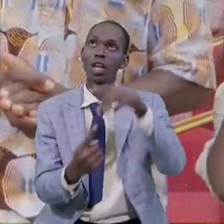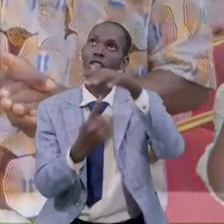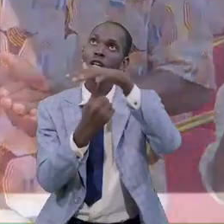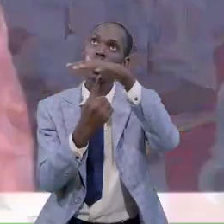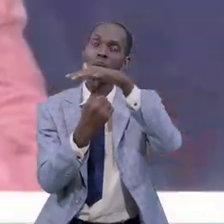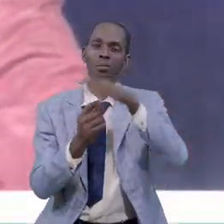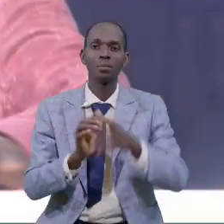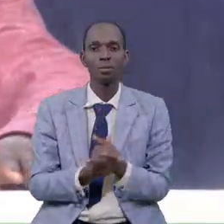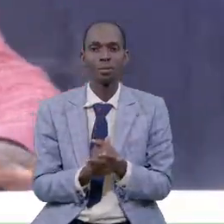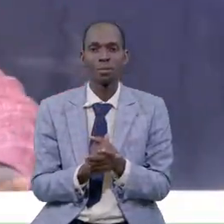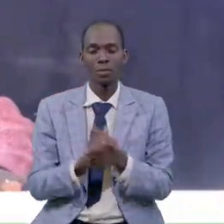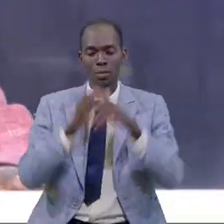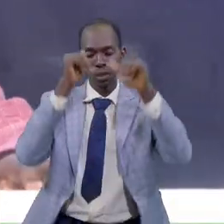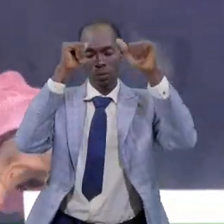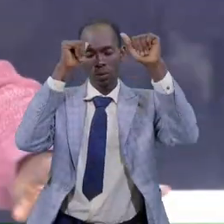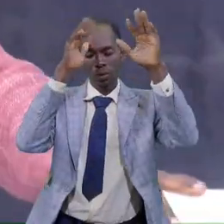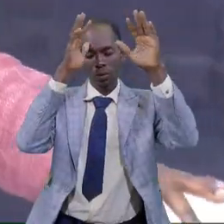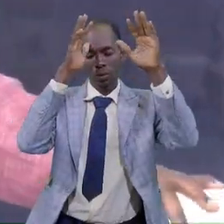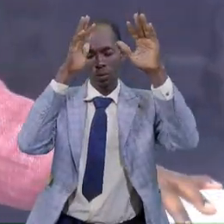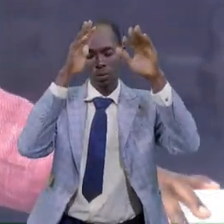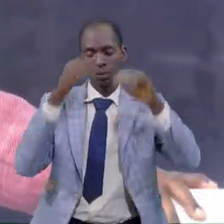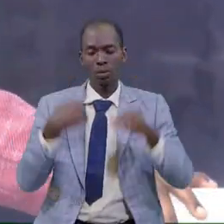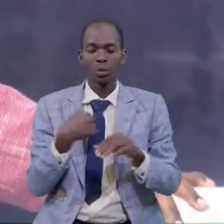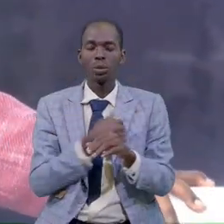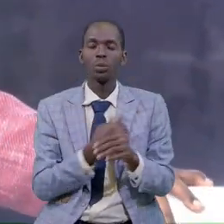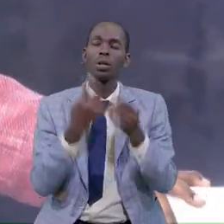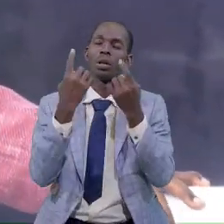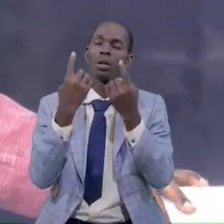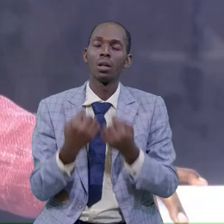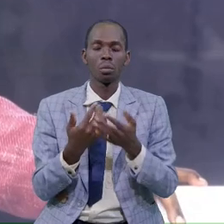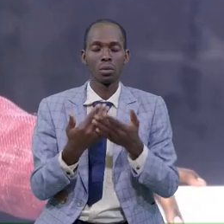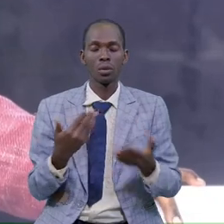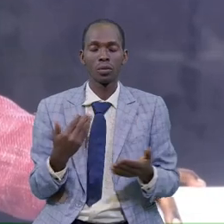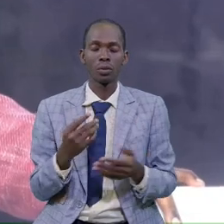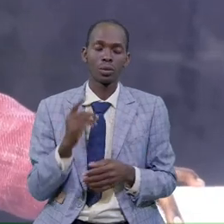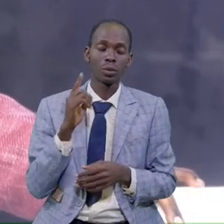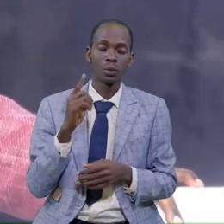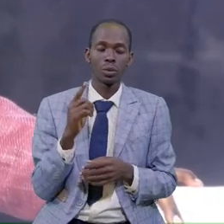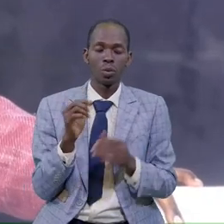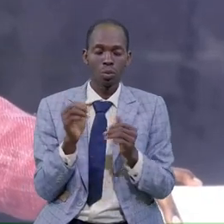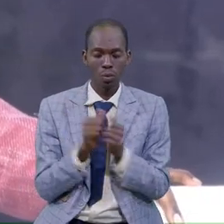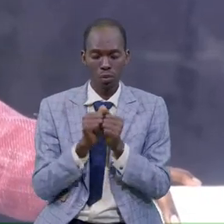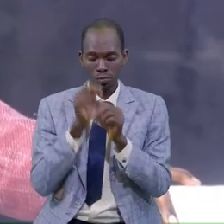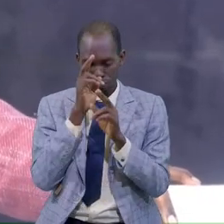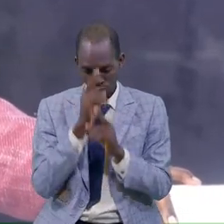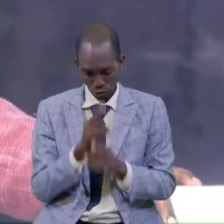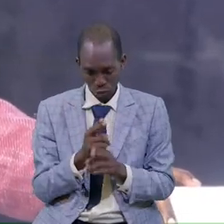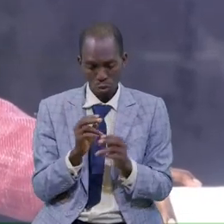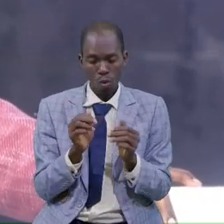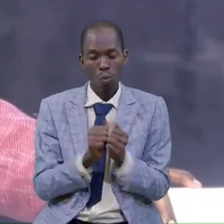sommet. Père, nous venons devant toi avec révérence, avec